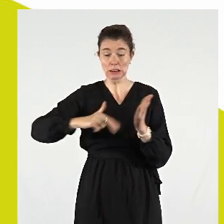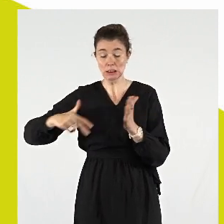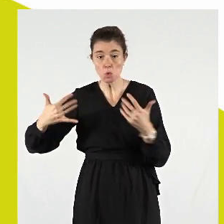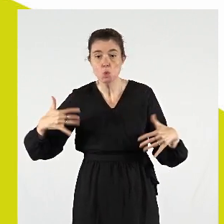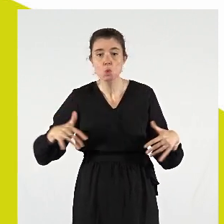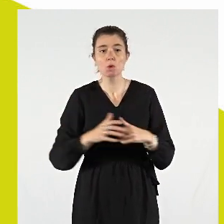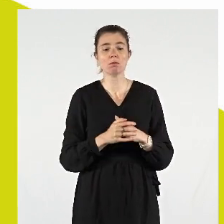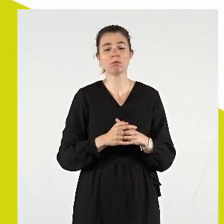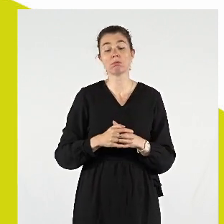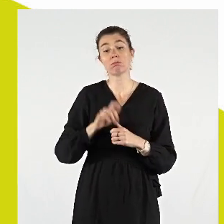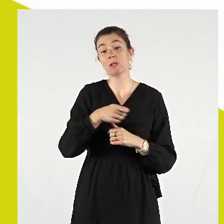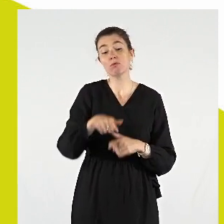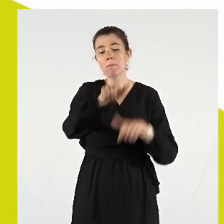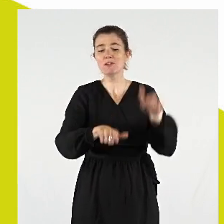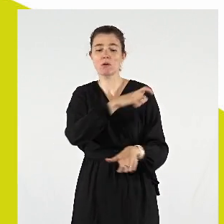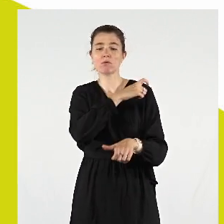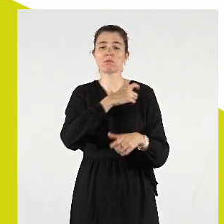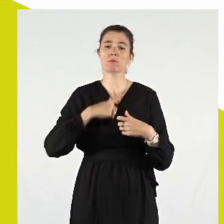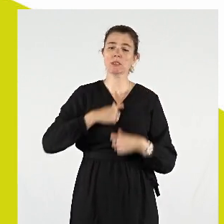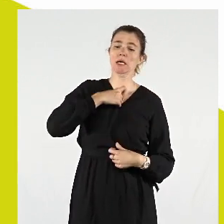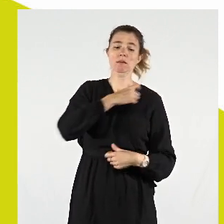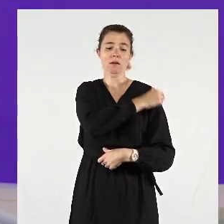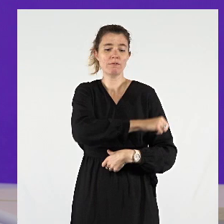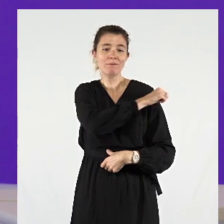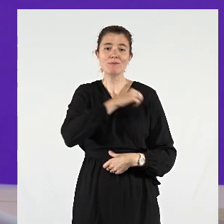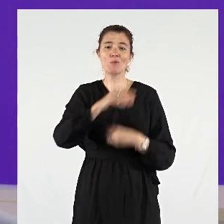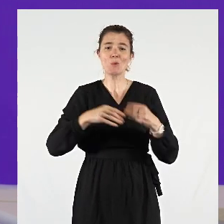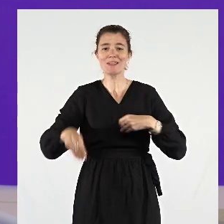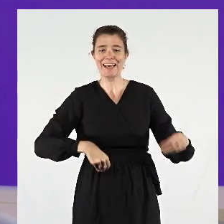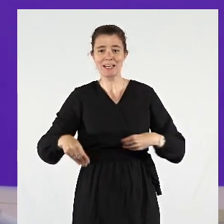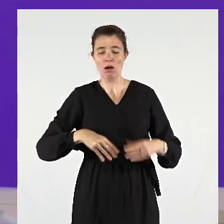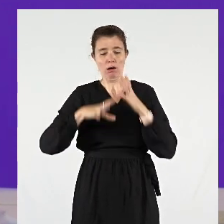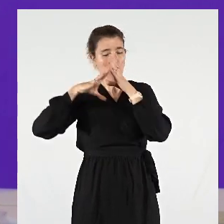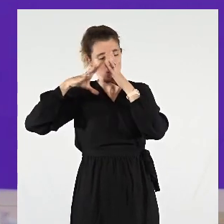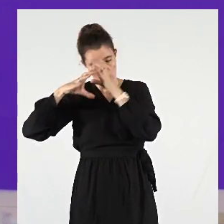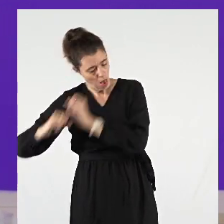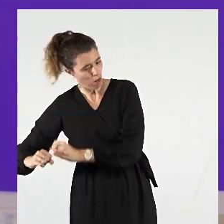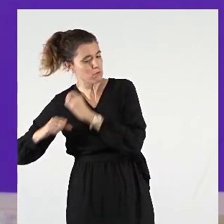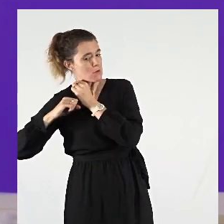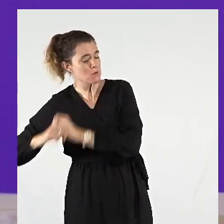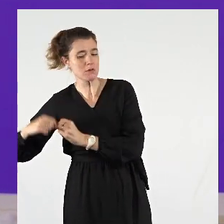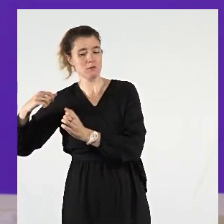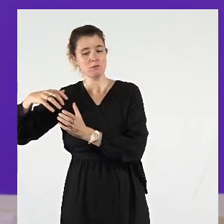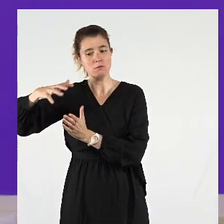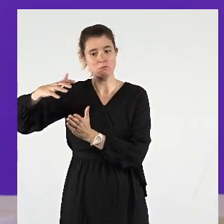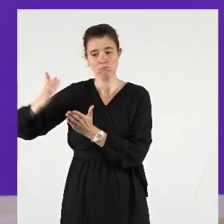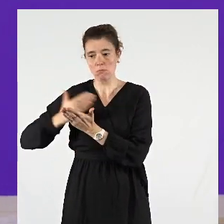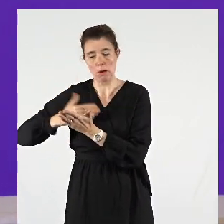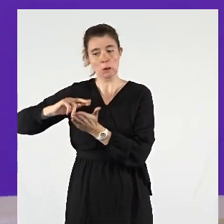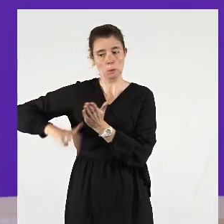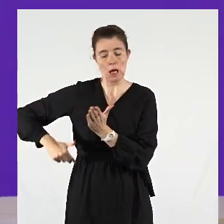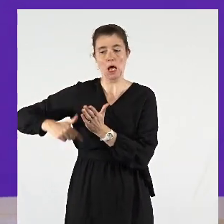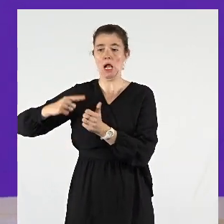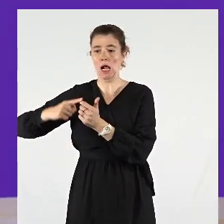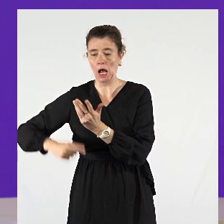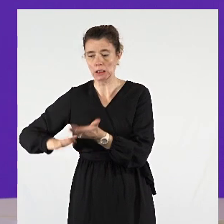cadres infirmiers, les directeurs, absorbés par ces tâches administratives pressantes, parce qu'il s'agit de couvrir la